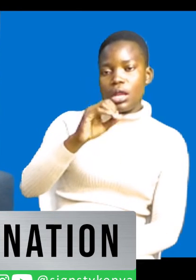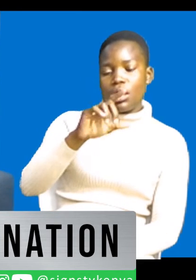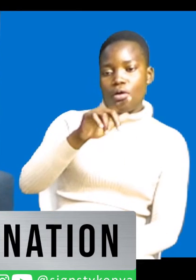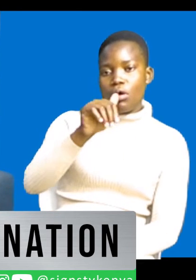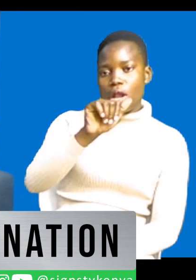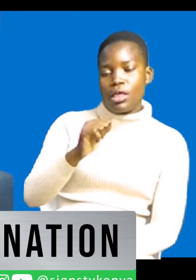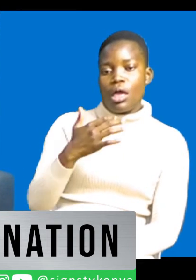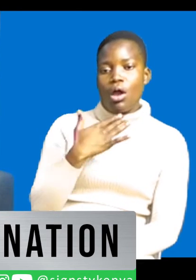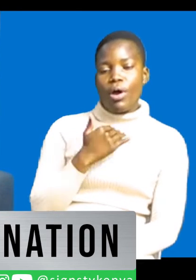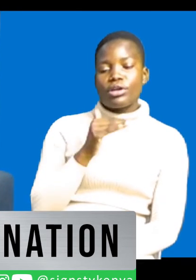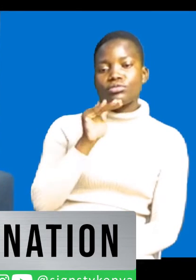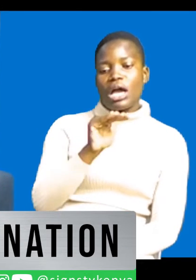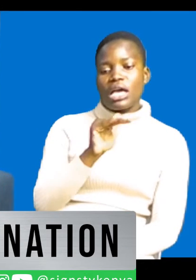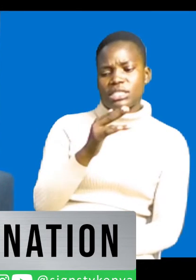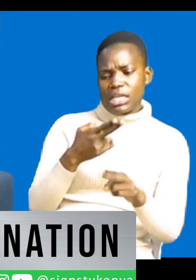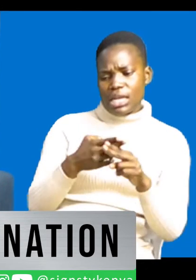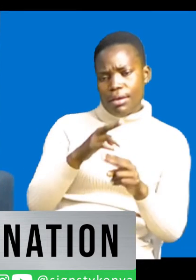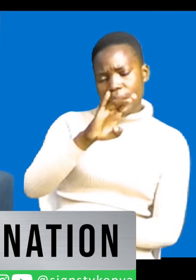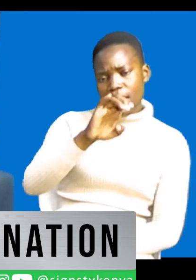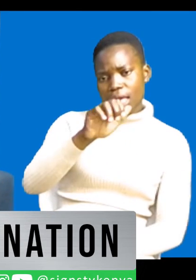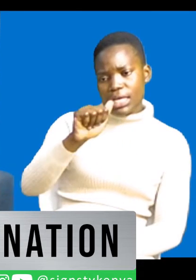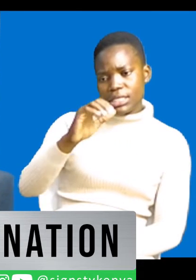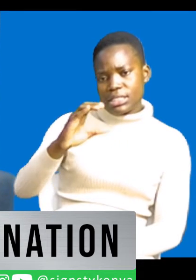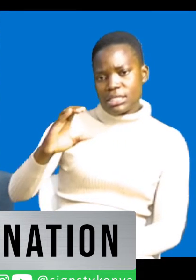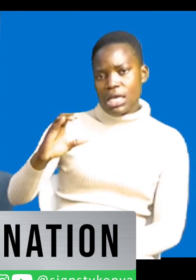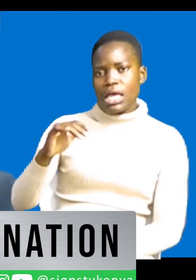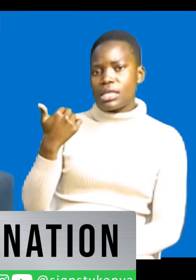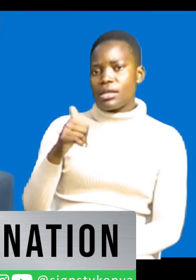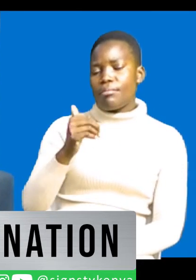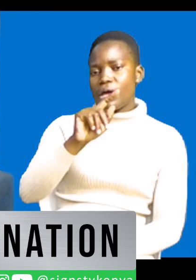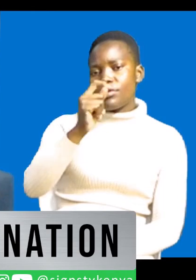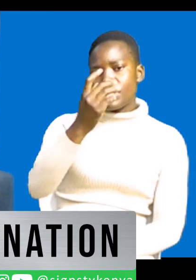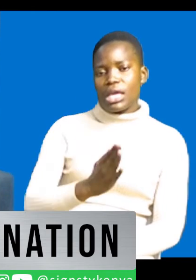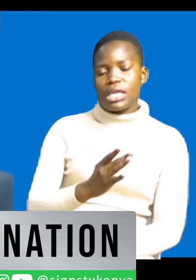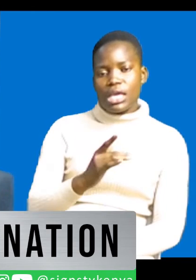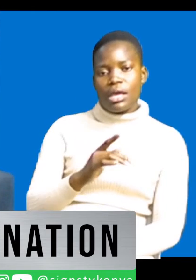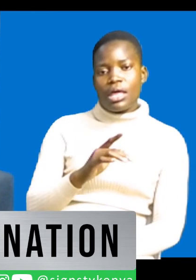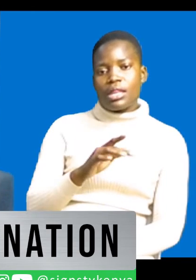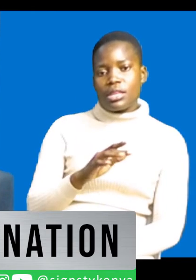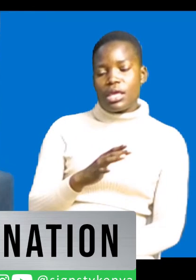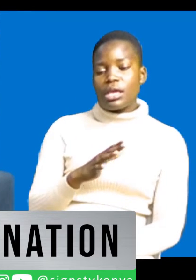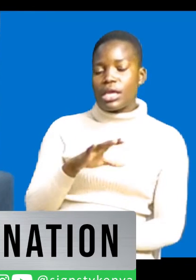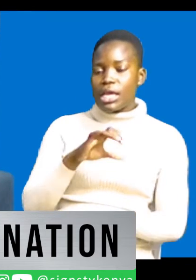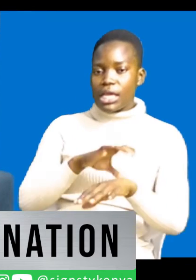moja. Hii EACC si bado ni wale wa Kenya wanachukua orders from